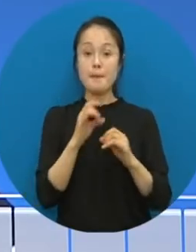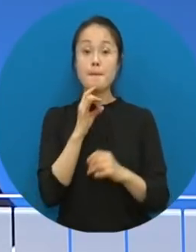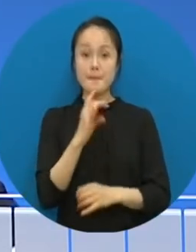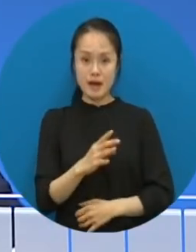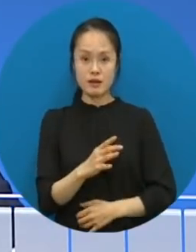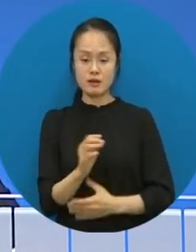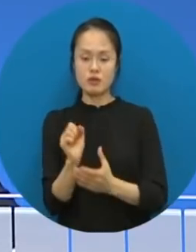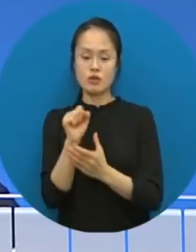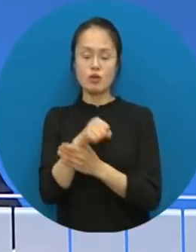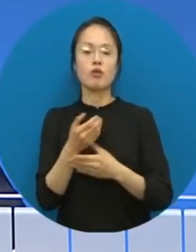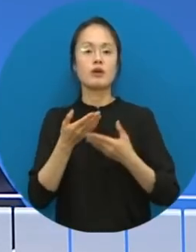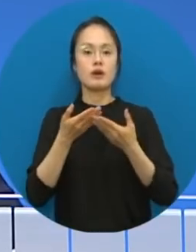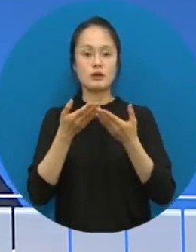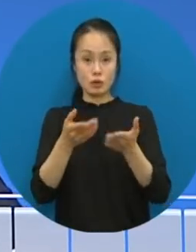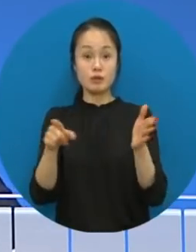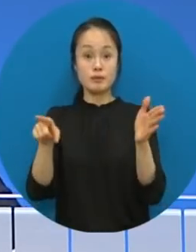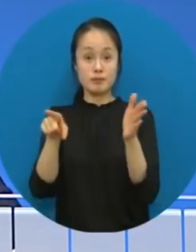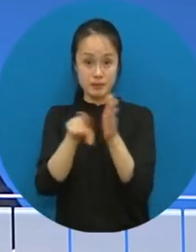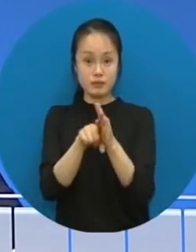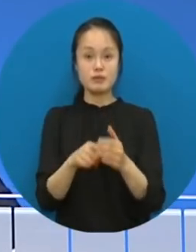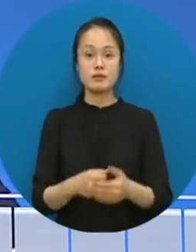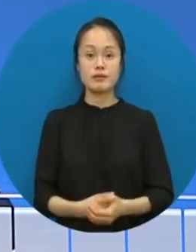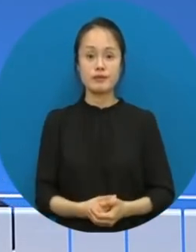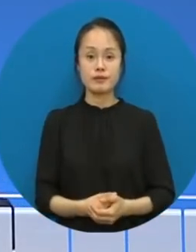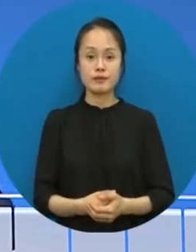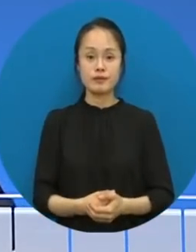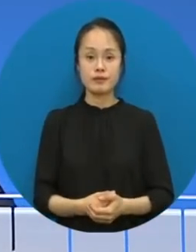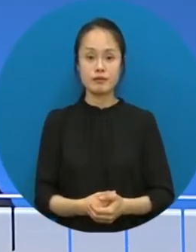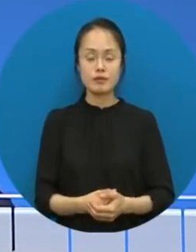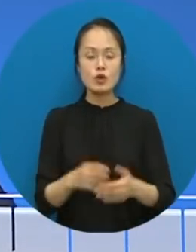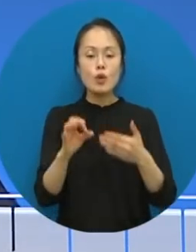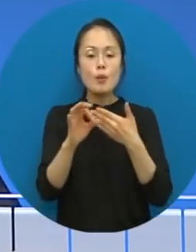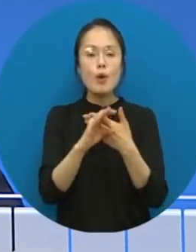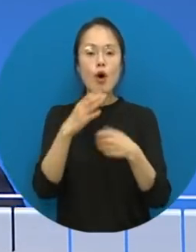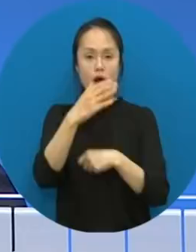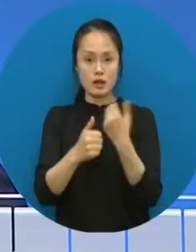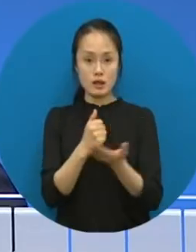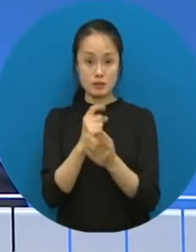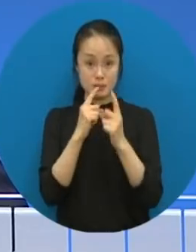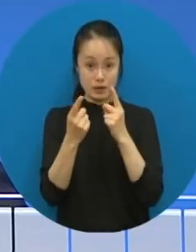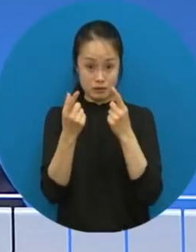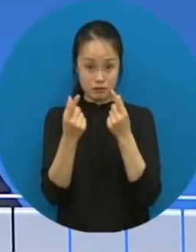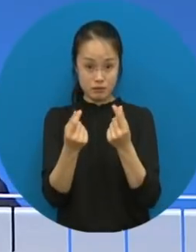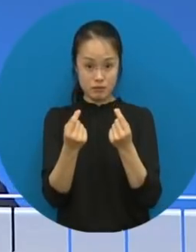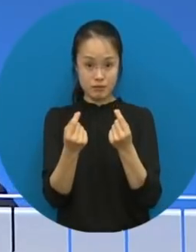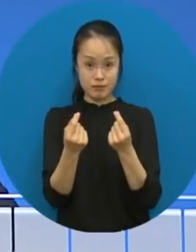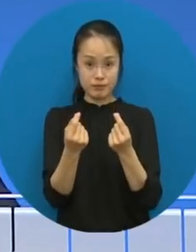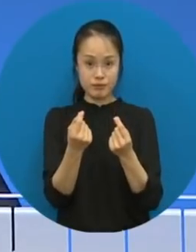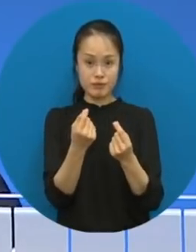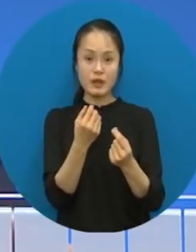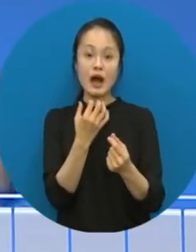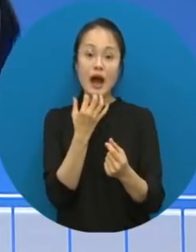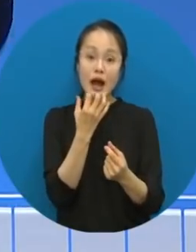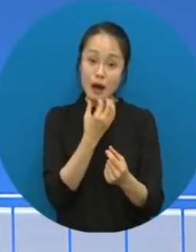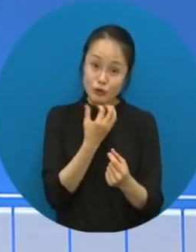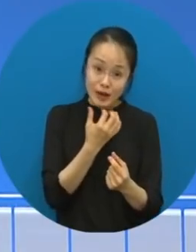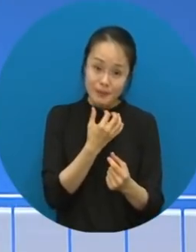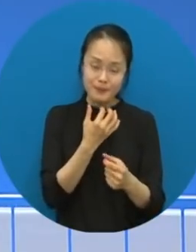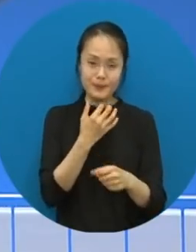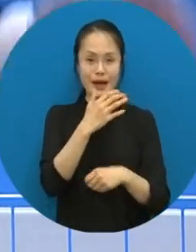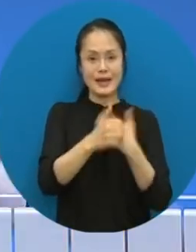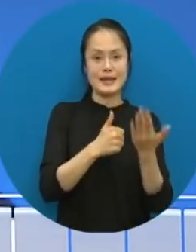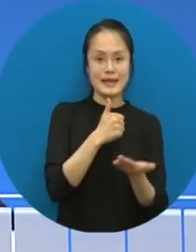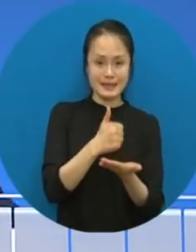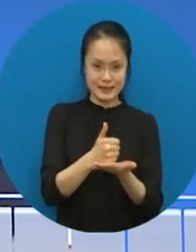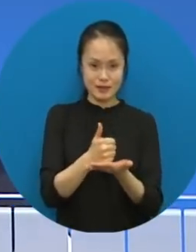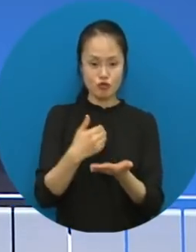허락된 것이라고 믿습니다. 그러면 하나님의 말씀처럼 아브라함의 하나님이 나의 하나님이라는 고백이 우리에게도